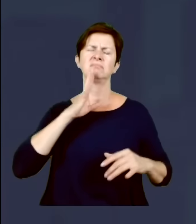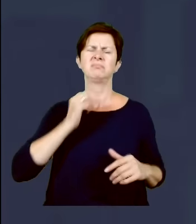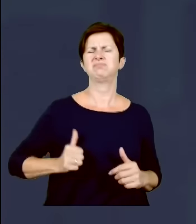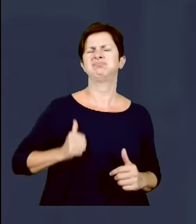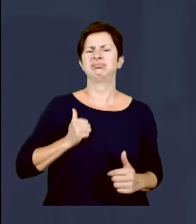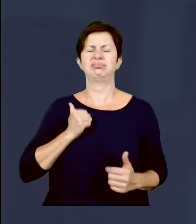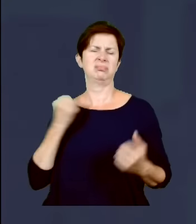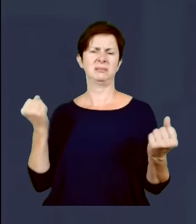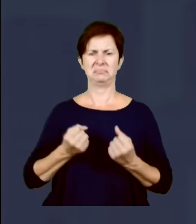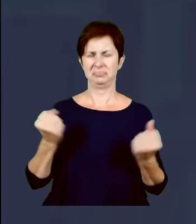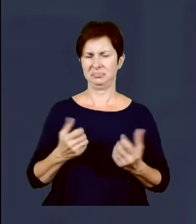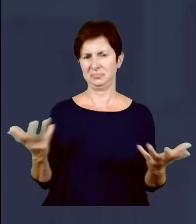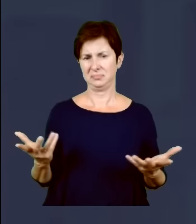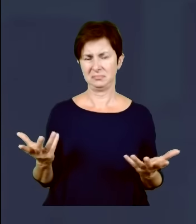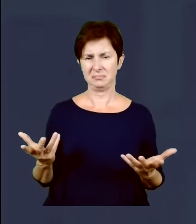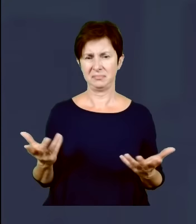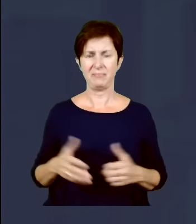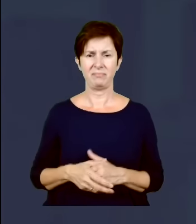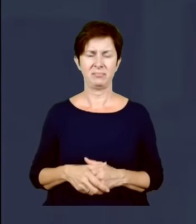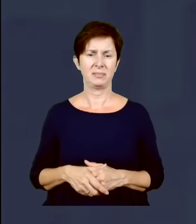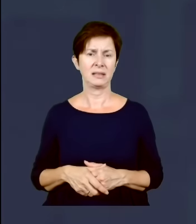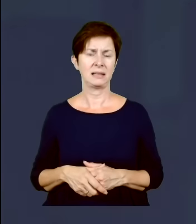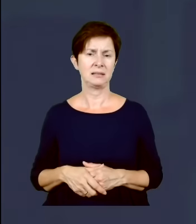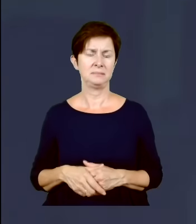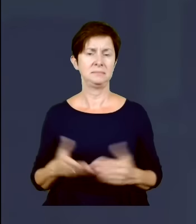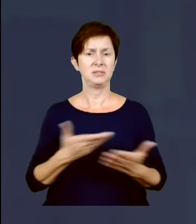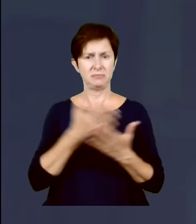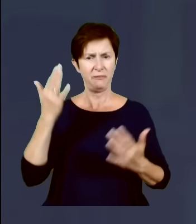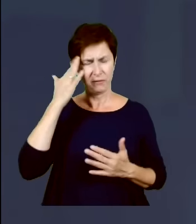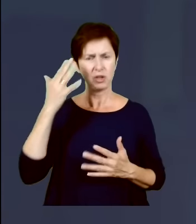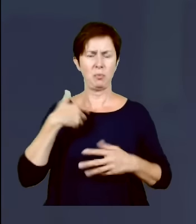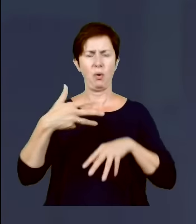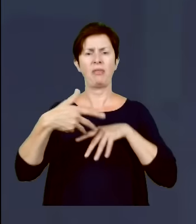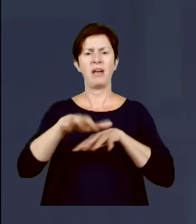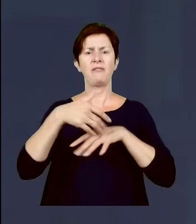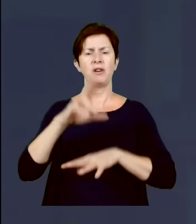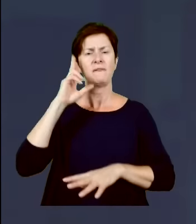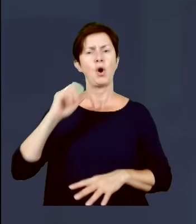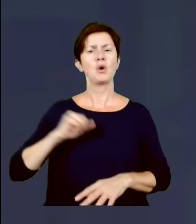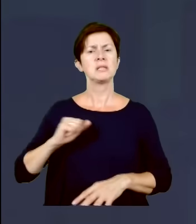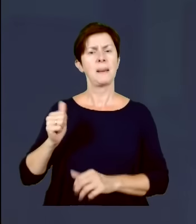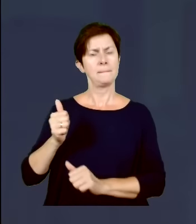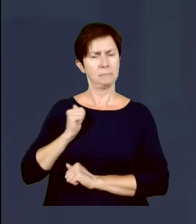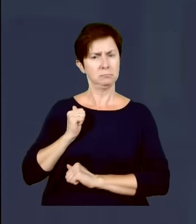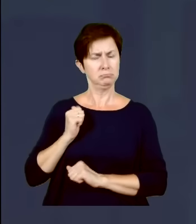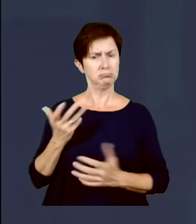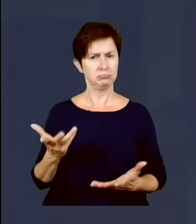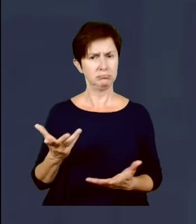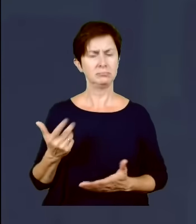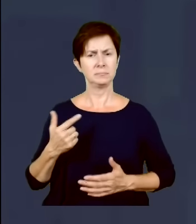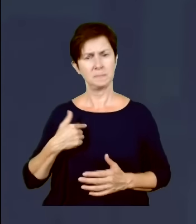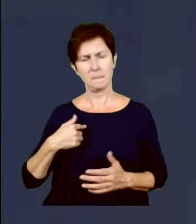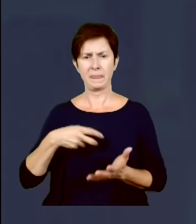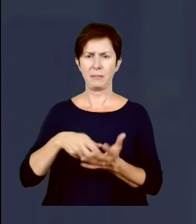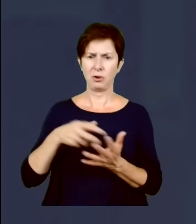że to Jaśnie państwo jak państwo wiecie była defilada Wojska Polskiego No ja oczywiście na piechotę tramwajem bo